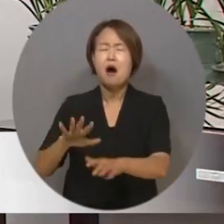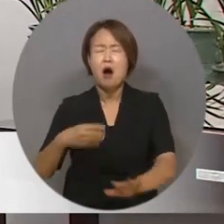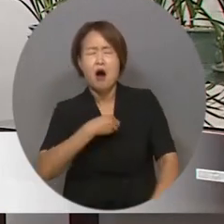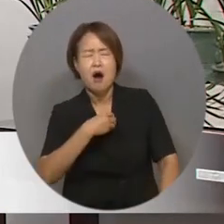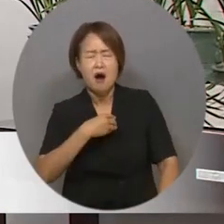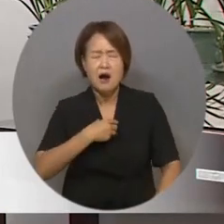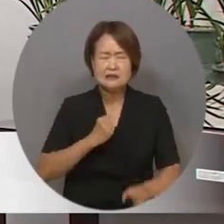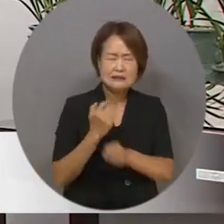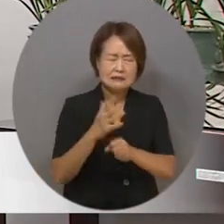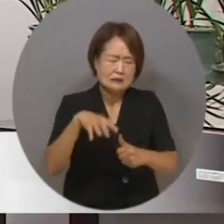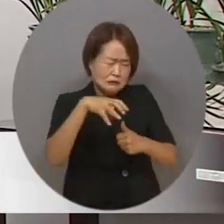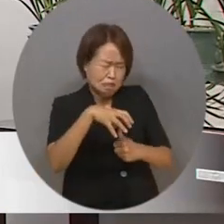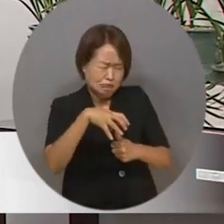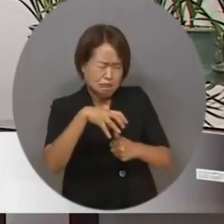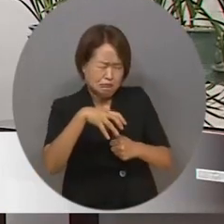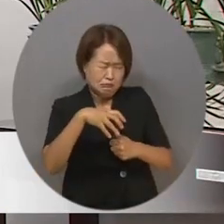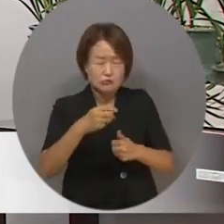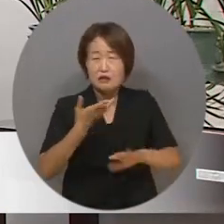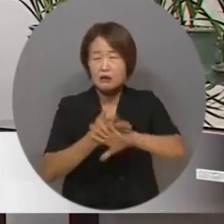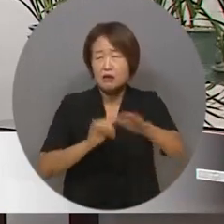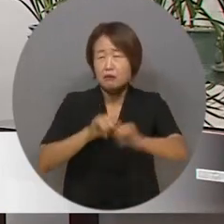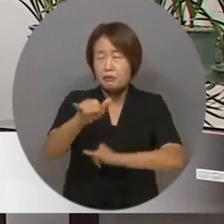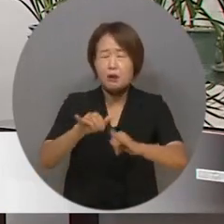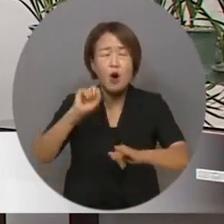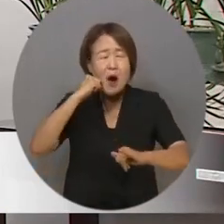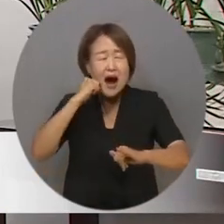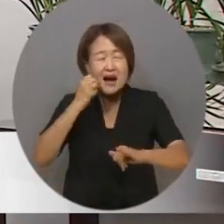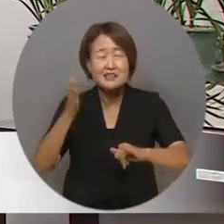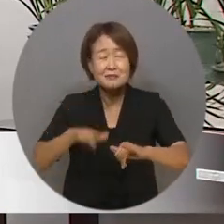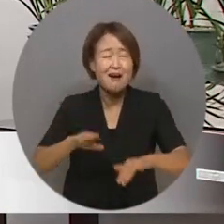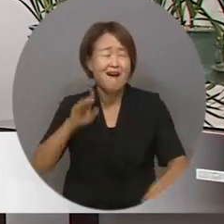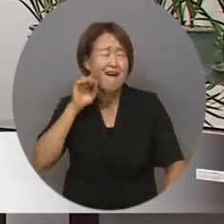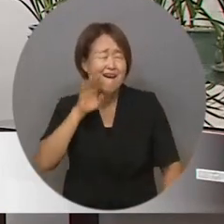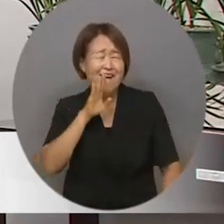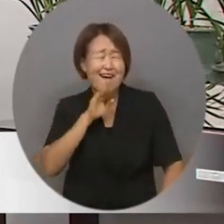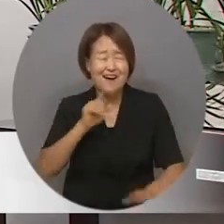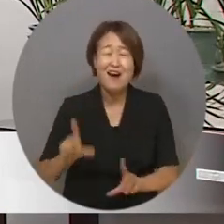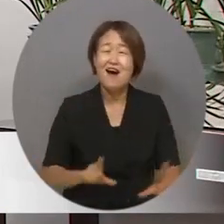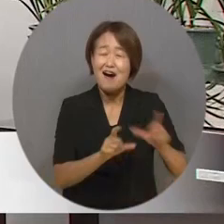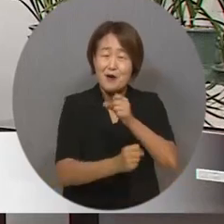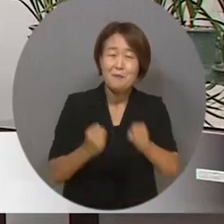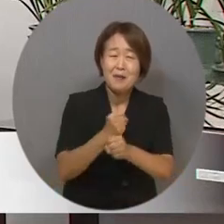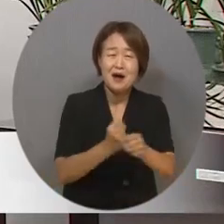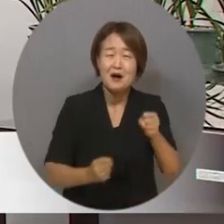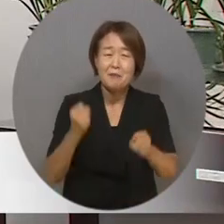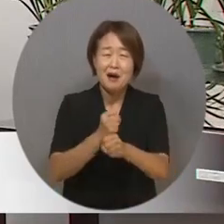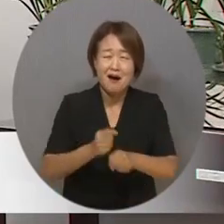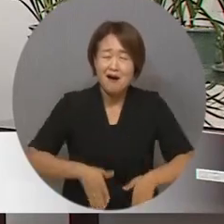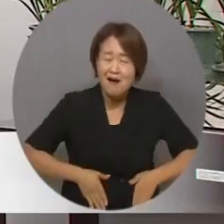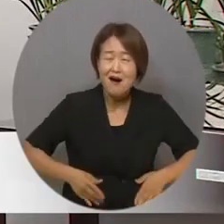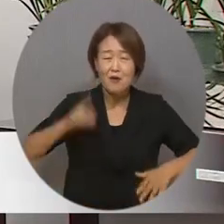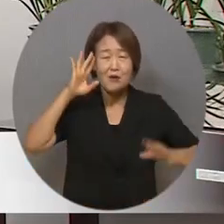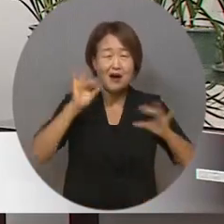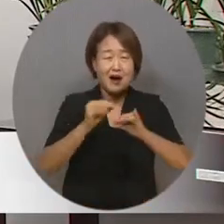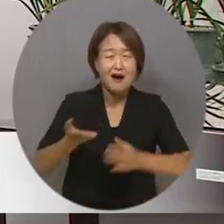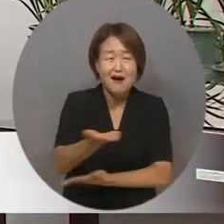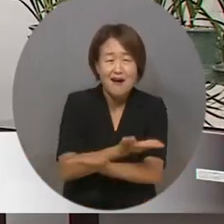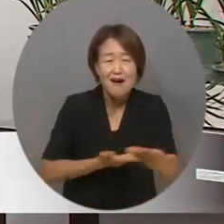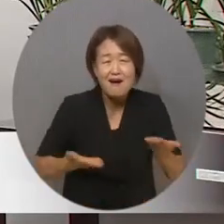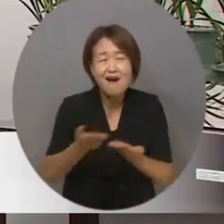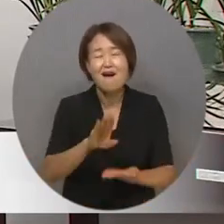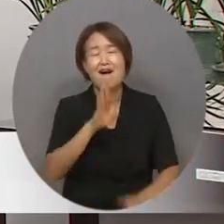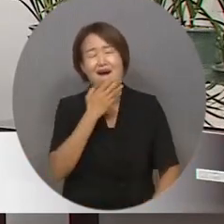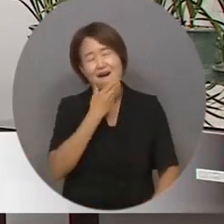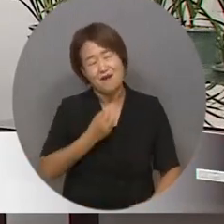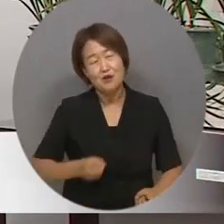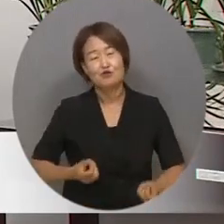그동안 누리지 못했던 그리웠던 일상을 되찾고 따뜻함과 공감을 함께 나눌 수 있는 행복한 축제의 장이 될